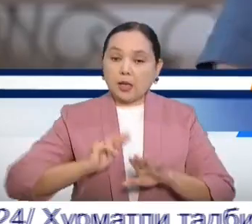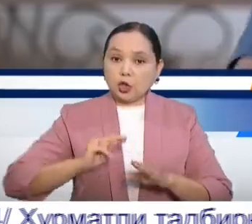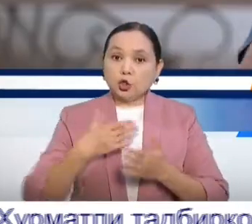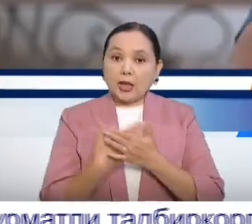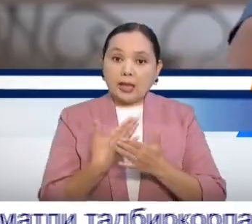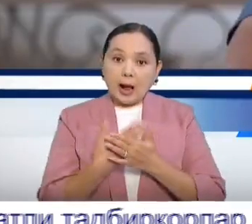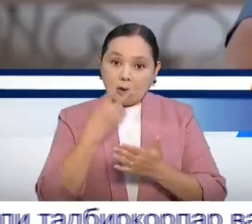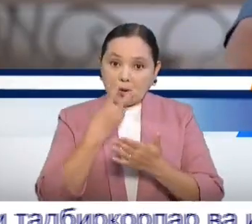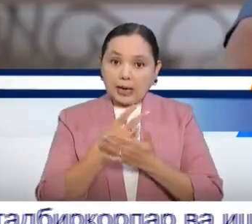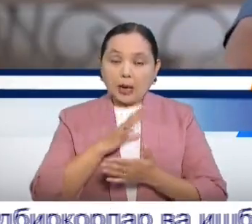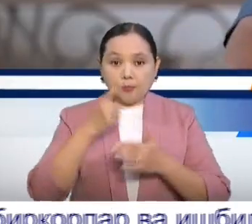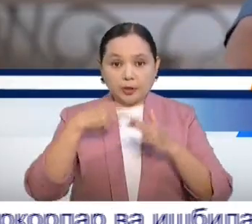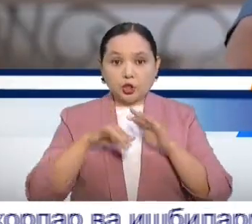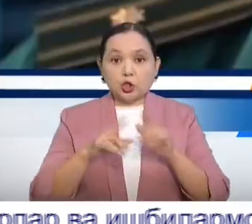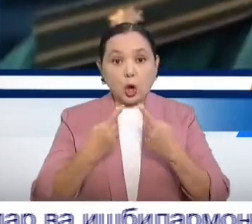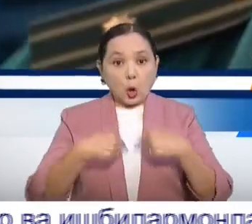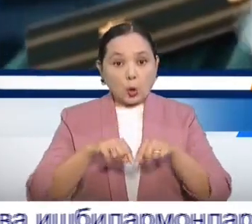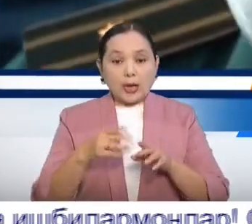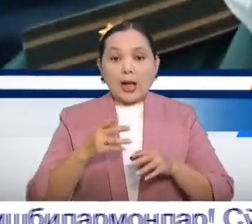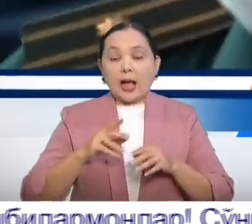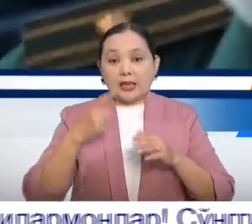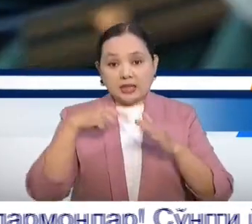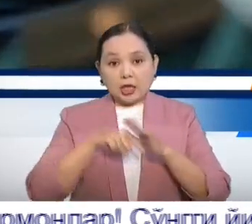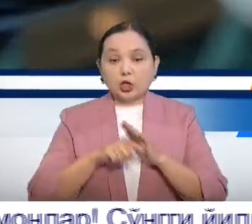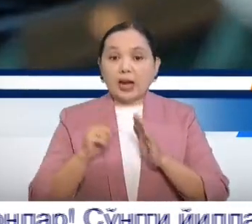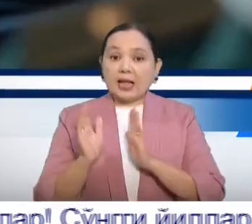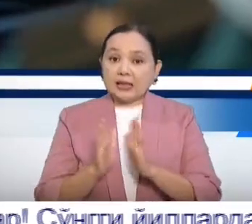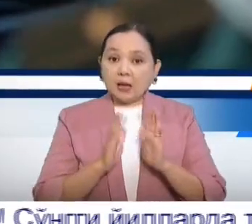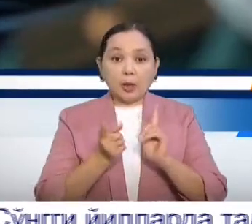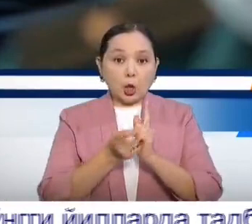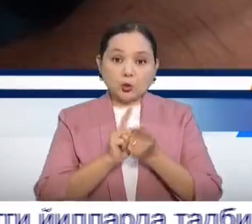tahlil qilindi. Jumladan ichki ishlar organlarida tashkiliy va tarkibiy